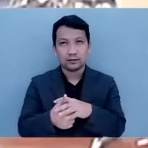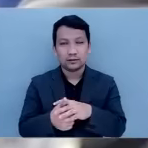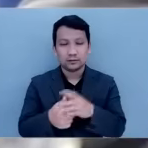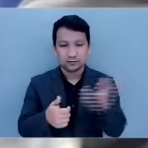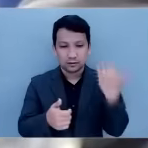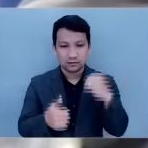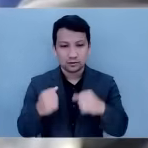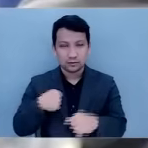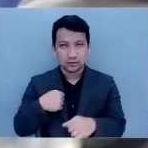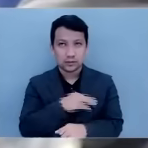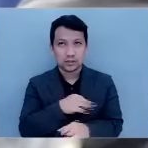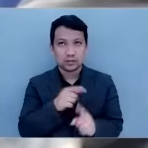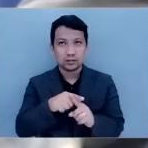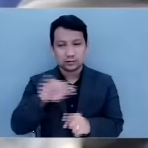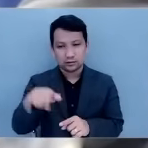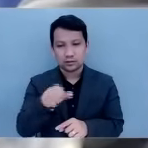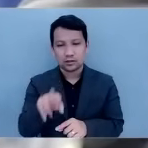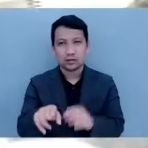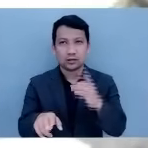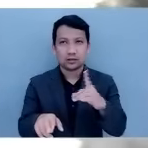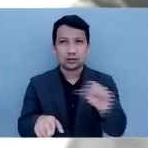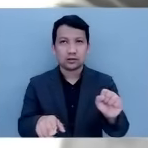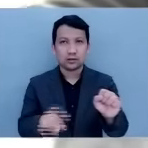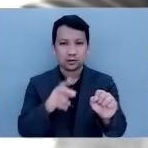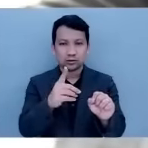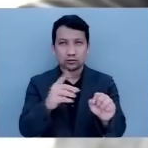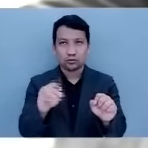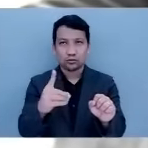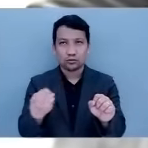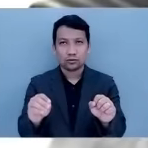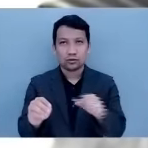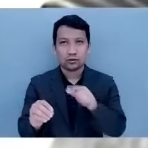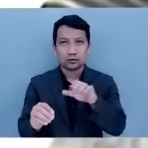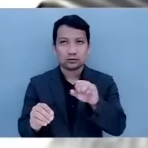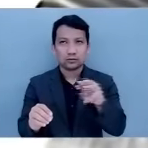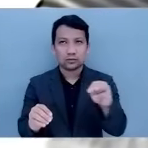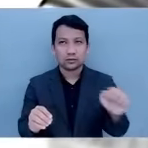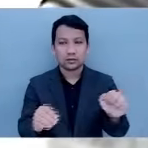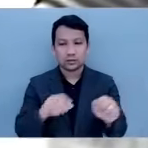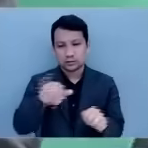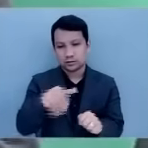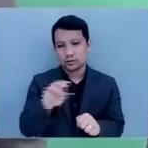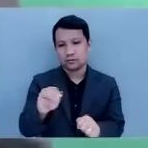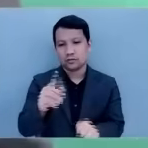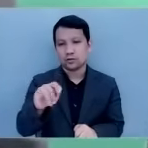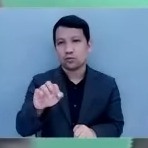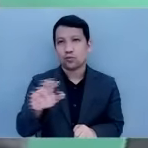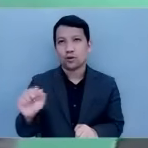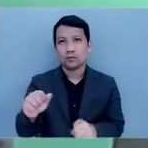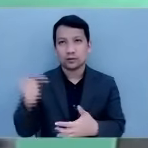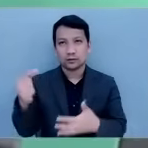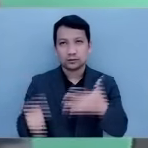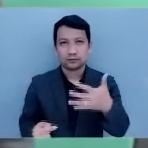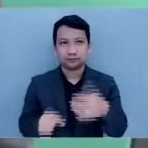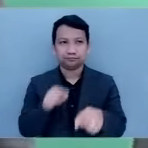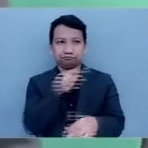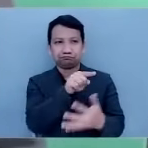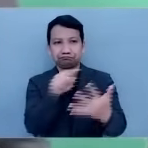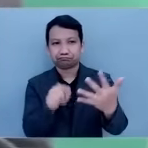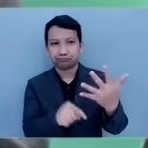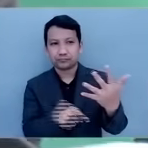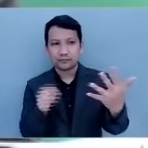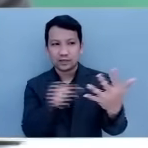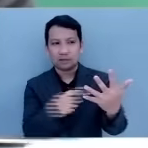rin nilang tauhan na sina J.R. Jimenez alias Todong, John Patrick Simbaon at J.M. Tarowa. Sila ang mga itinuturo ni Franz na